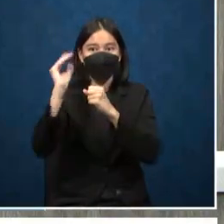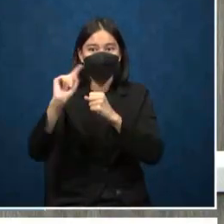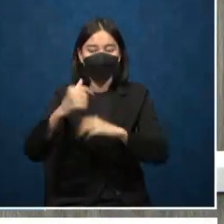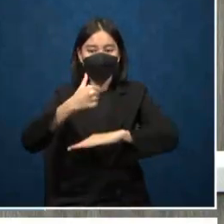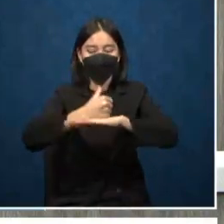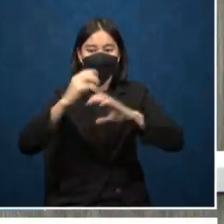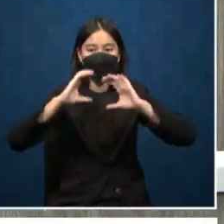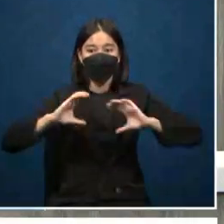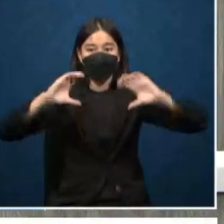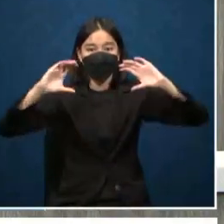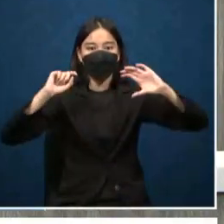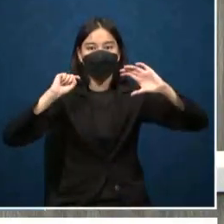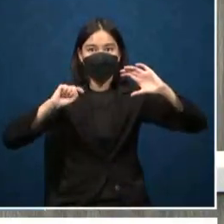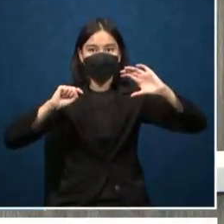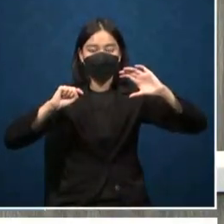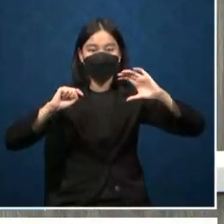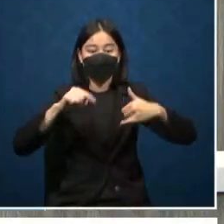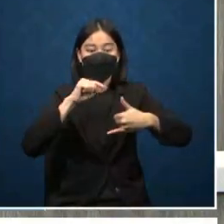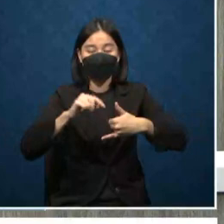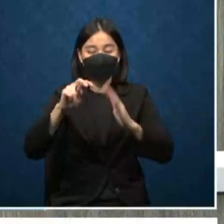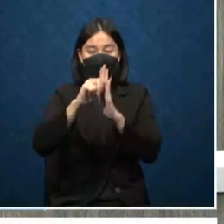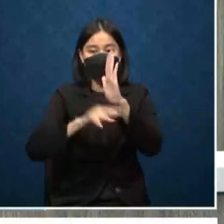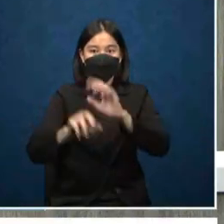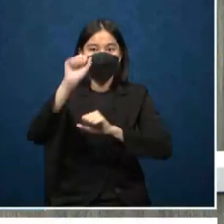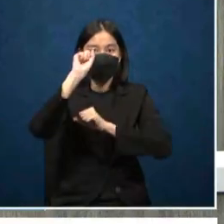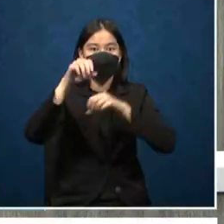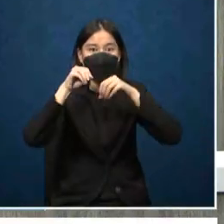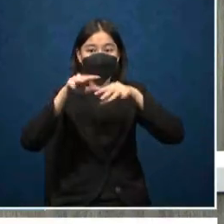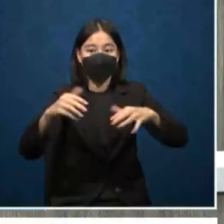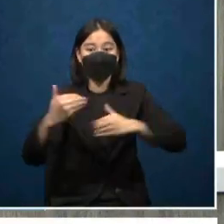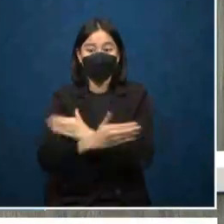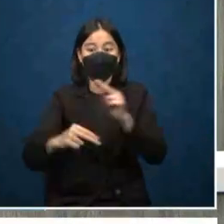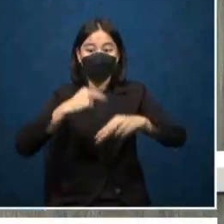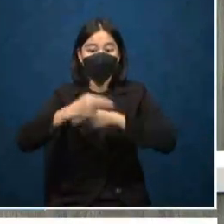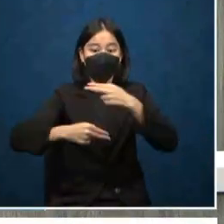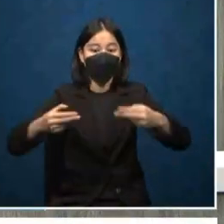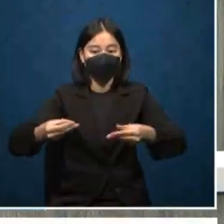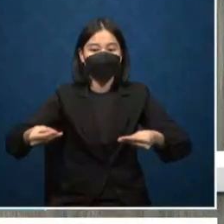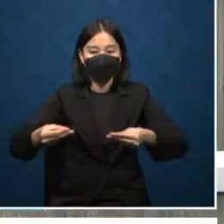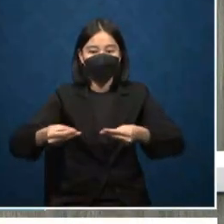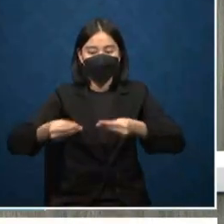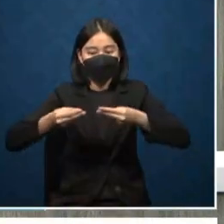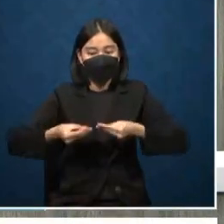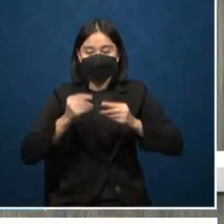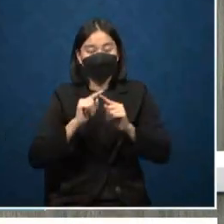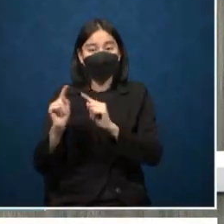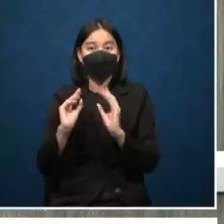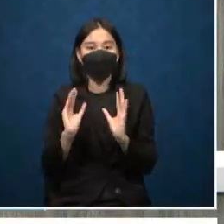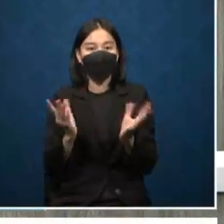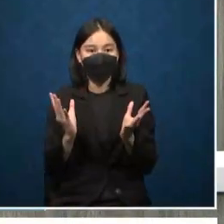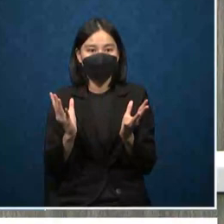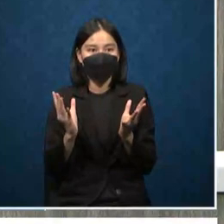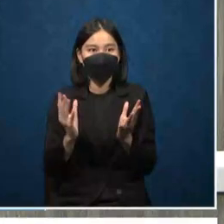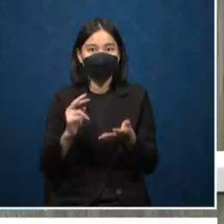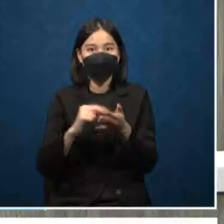ระดับสูงผู้นี้ได้ประกาศนโยบายไม่รับของขวัญของกำนันจากการปฏิบัติหน้าที่หรือ